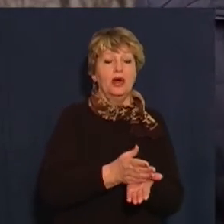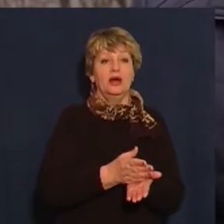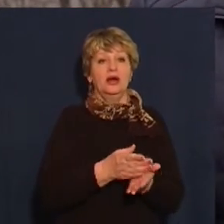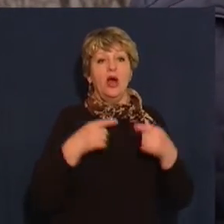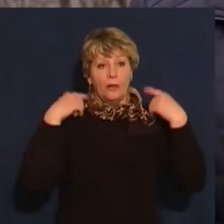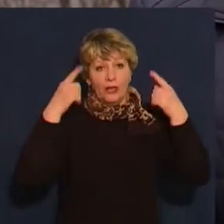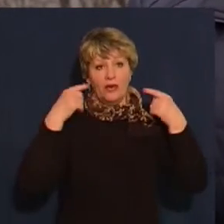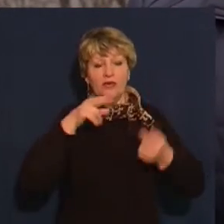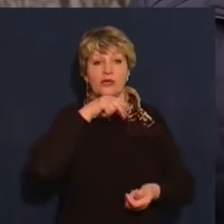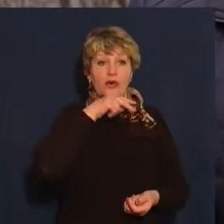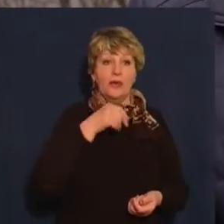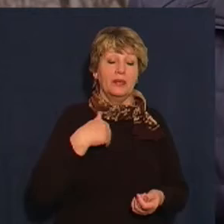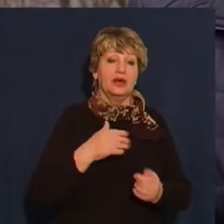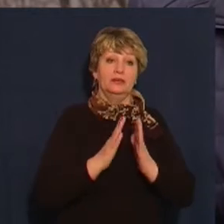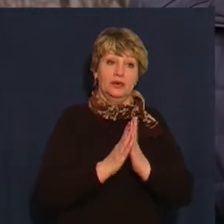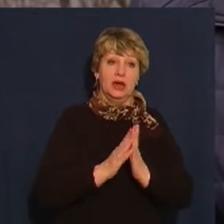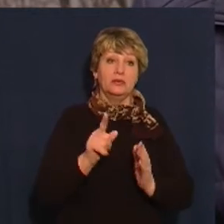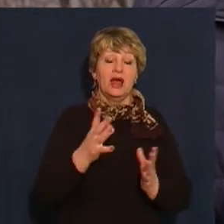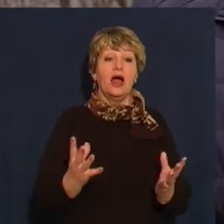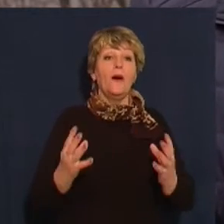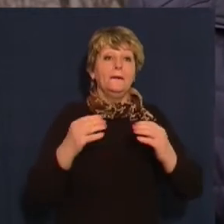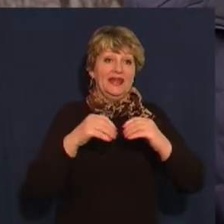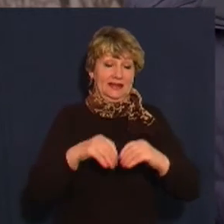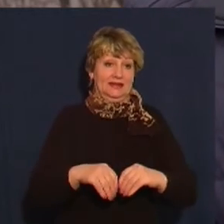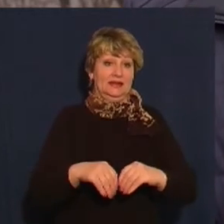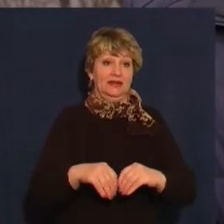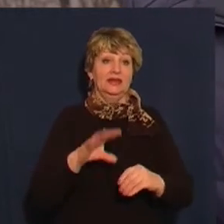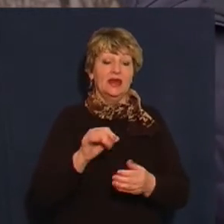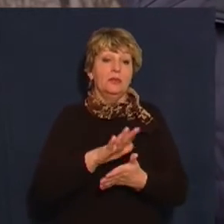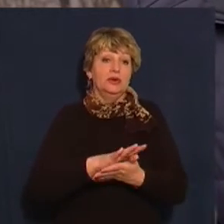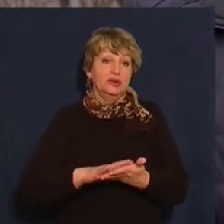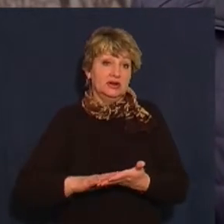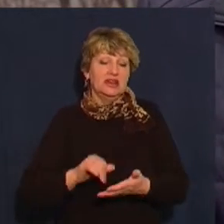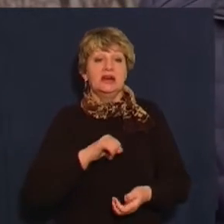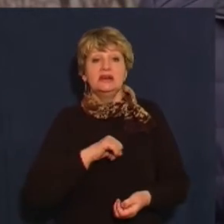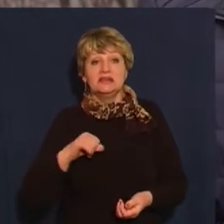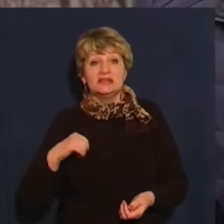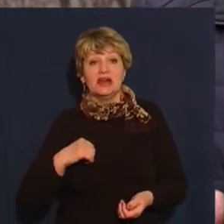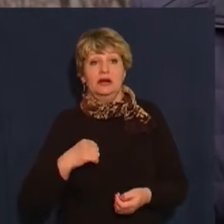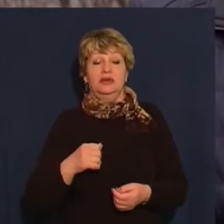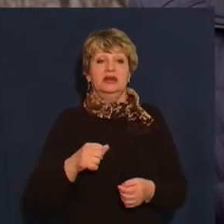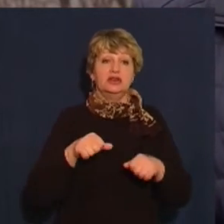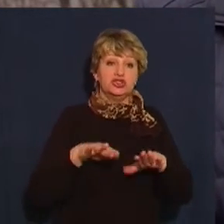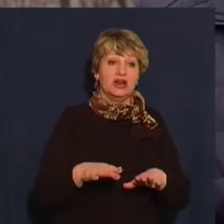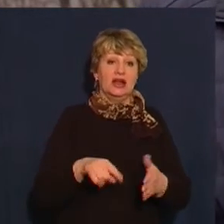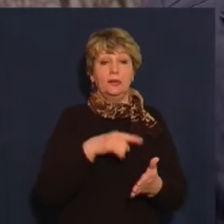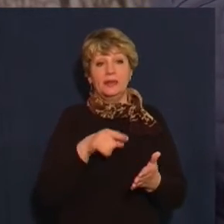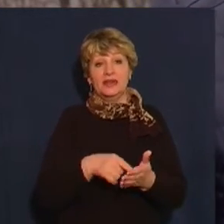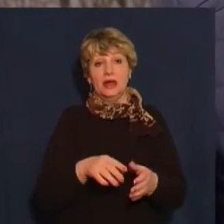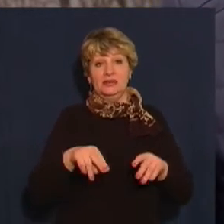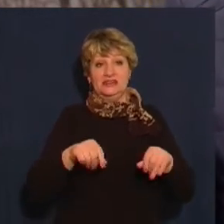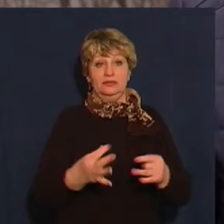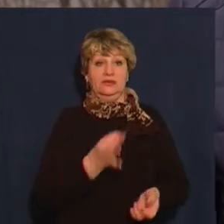Ми їх спонукаємо до того, щоб вони об'єднувались і в подальшому самостійно врегульовували питання землекористування